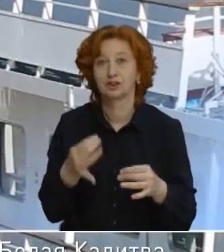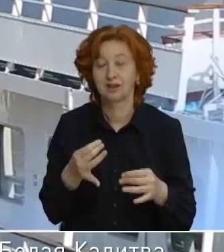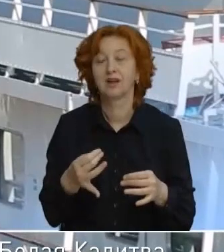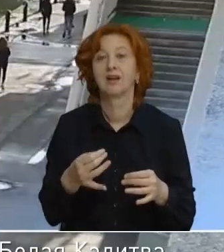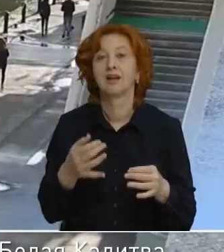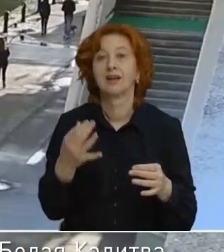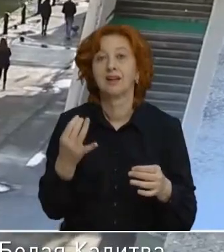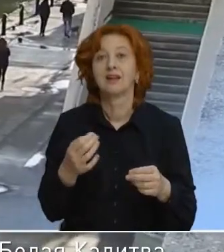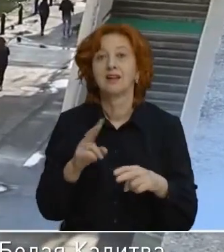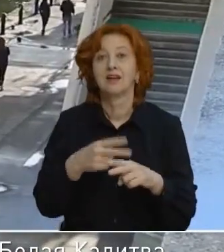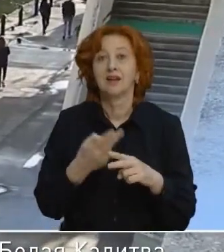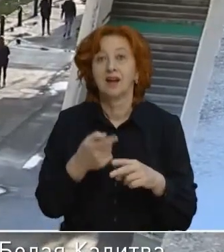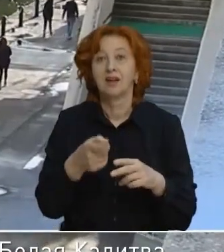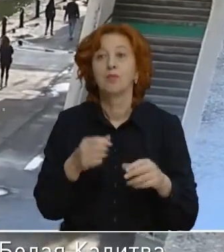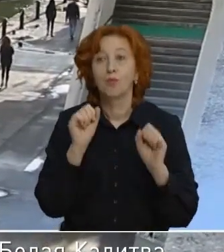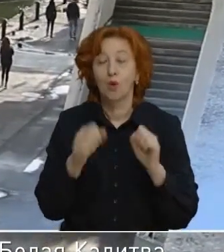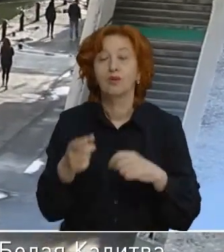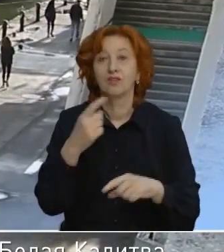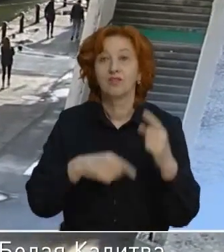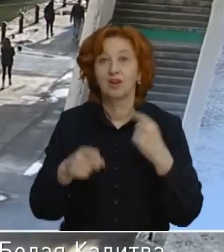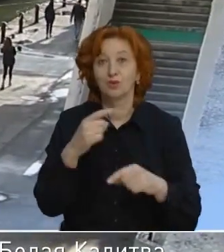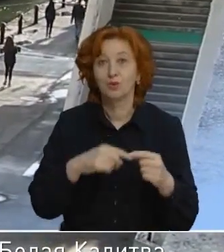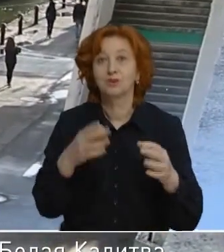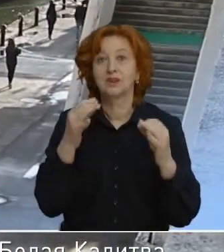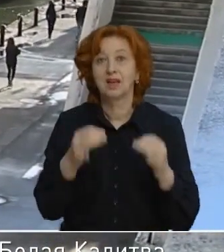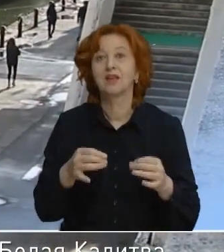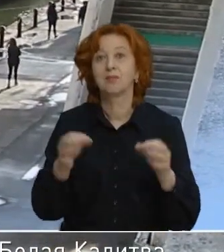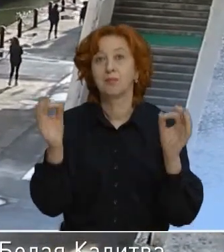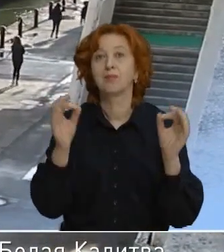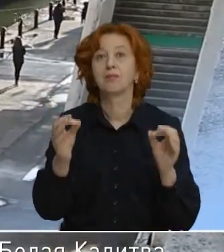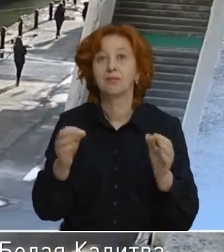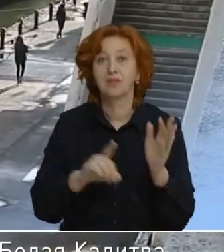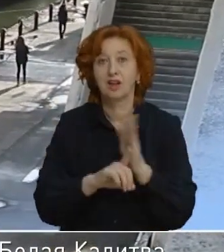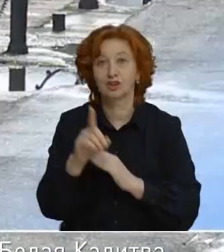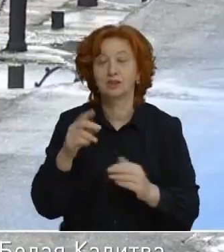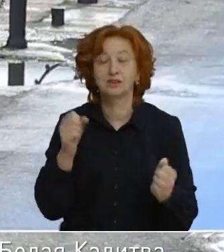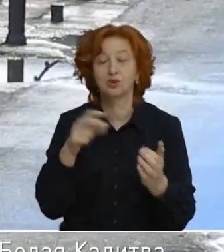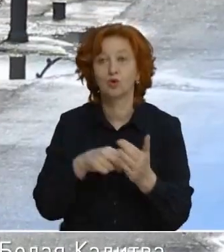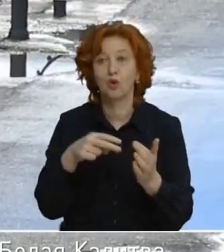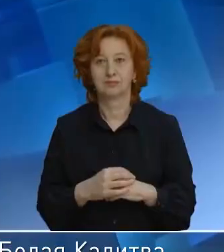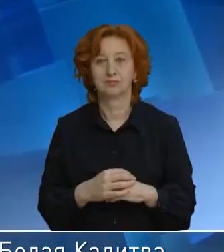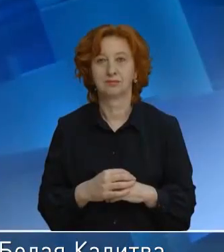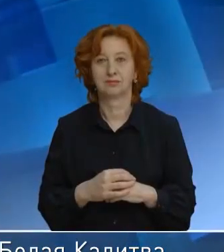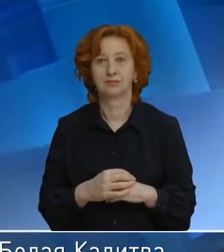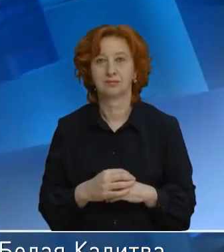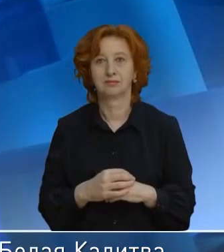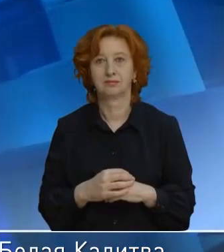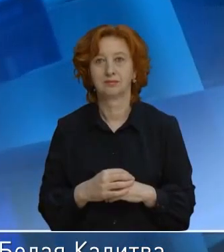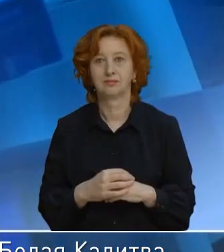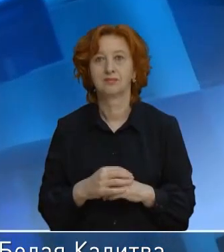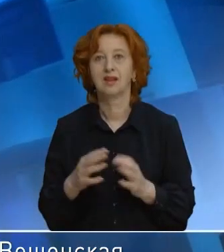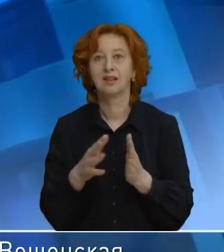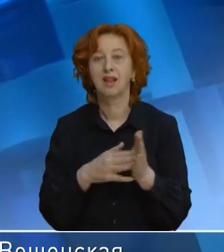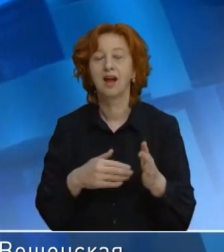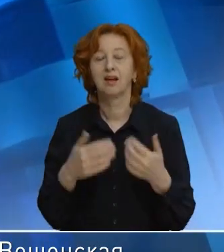пляже. Добавим, туристы смогут вернуть до 20% кэшбэка от стоимости круиза. Далее